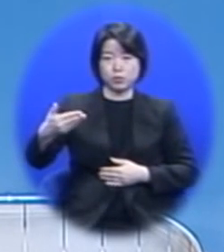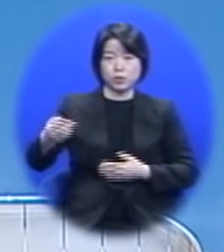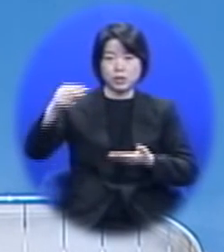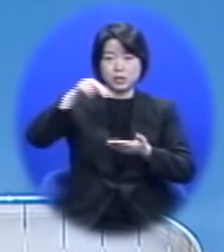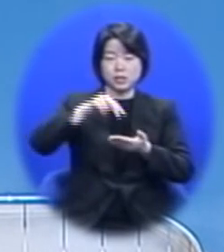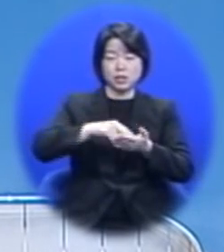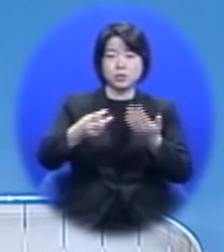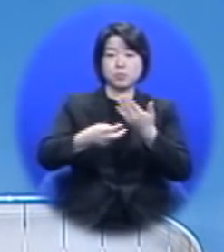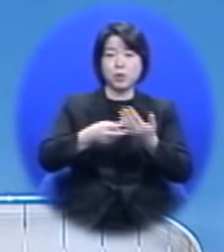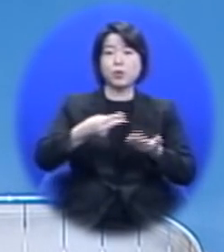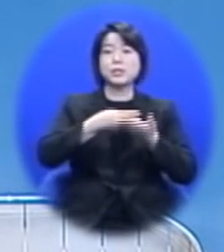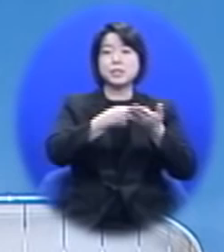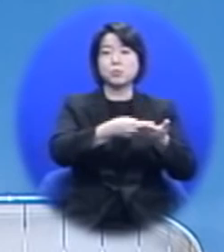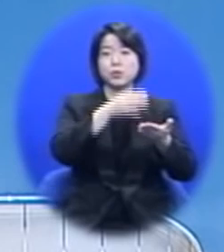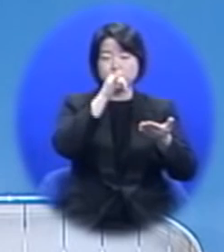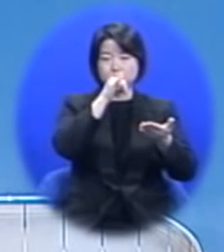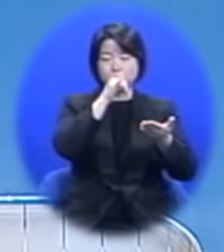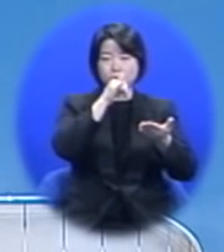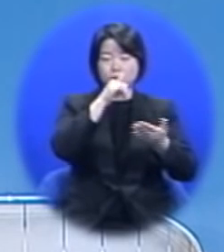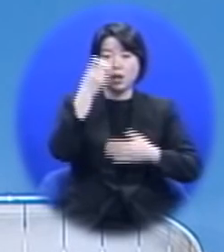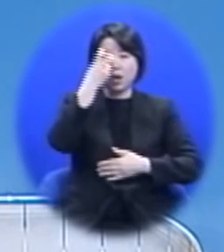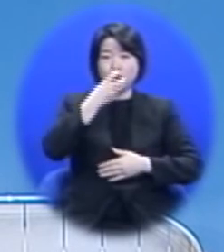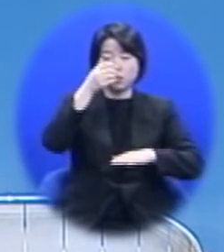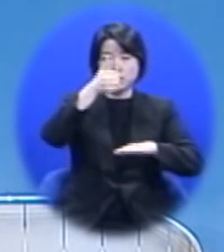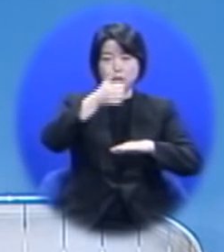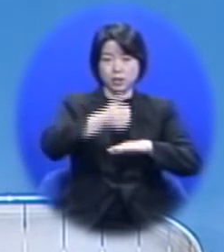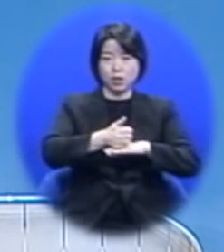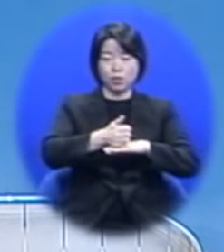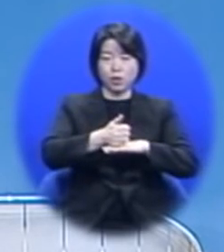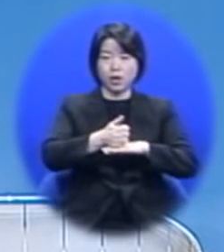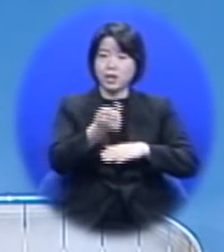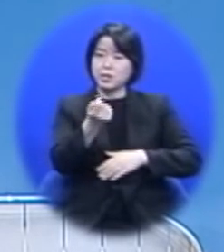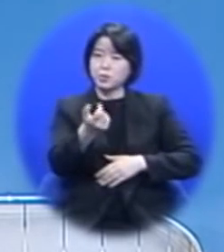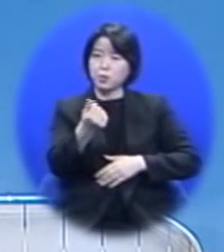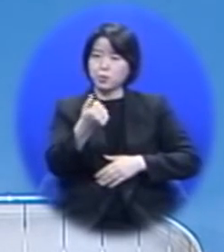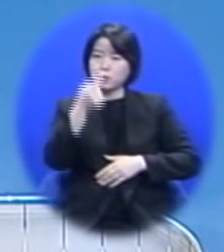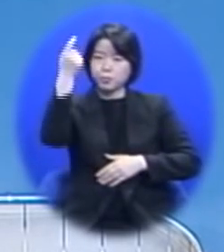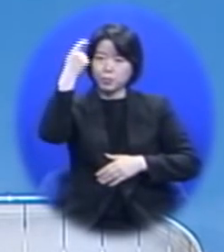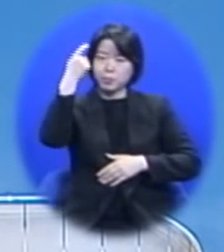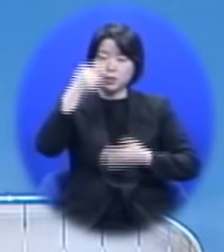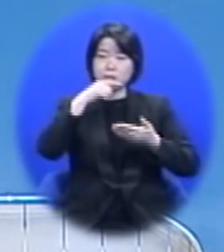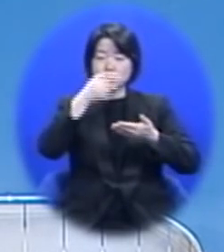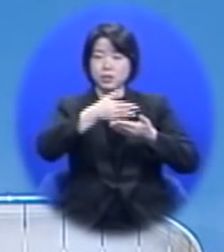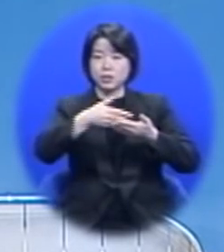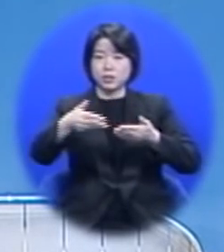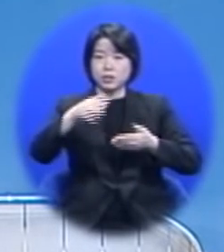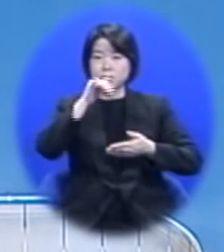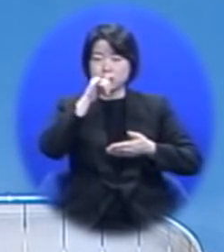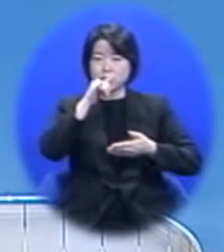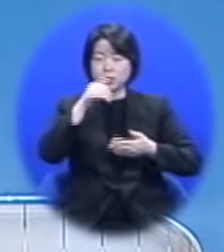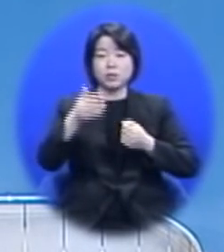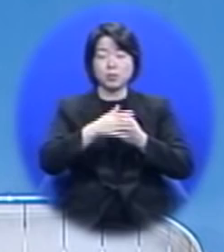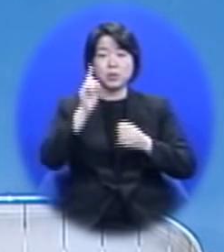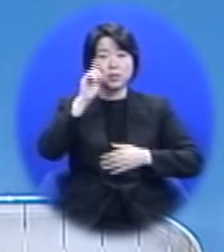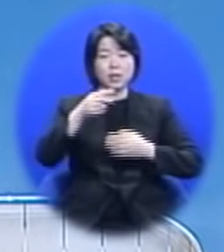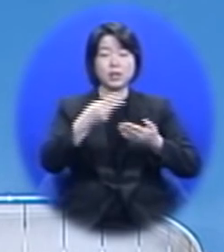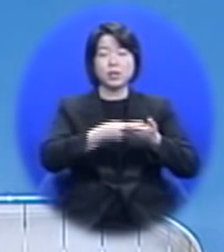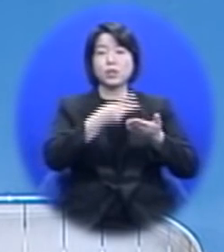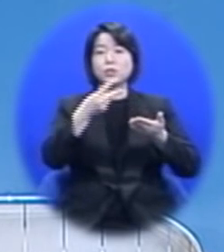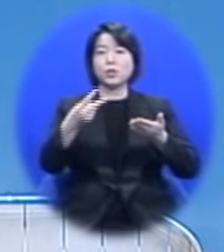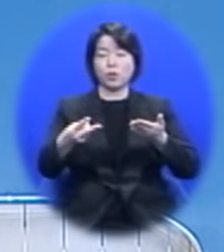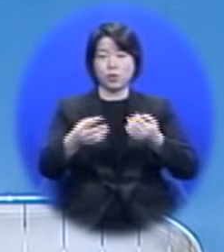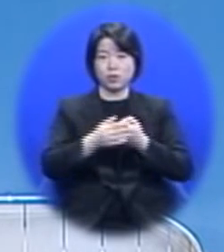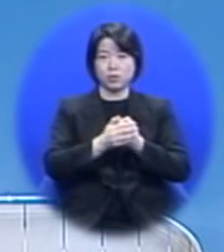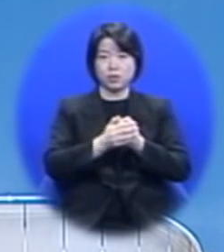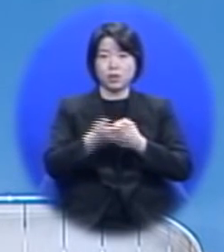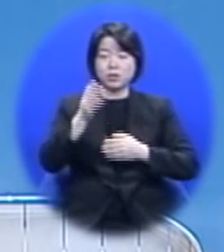되었습니다. 검사 결과 경미한 뇌출혈이라서 내일 퇴원하라고 했습니다. 그런데